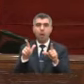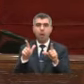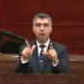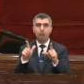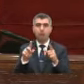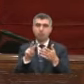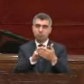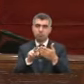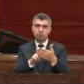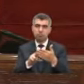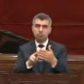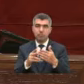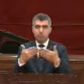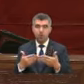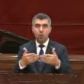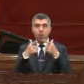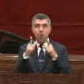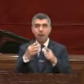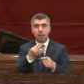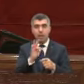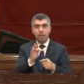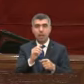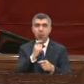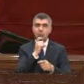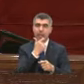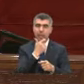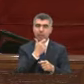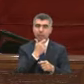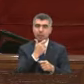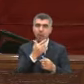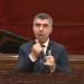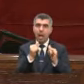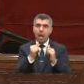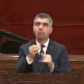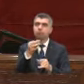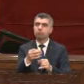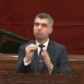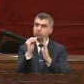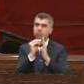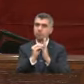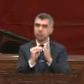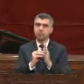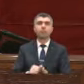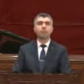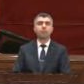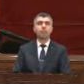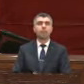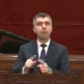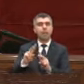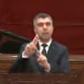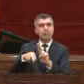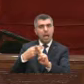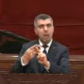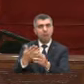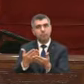تقريبا اللغة الفرنسية والعربية والإنجليزية في طور التنفيذ. في هذا الإطار تم معالجة والتجاوب مع أكثر